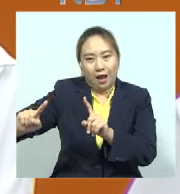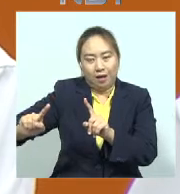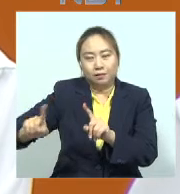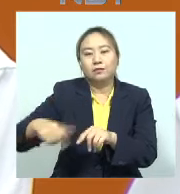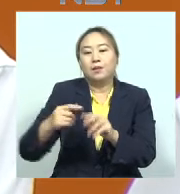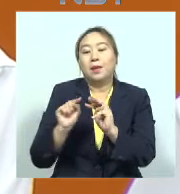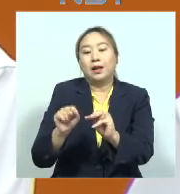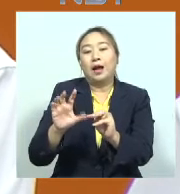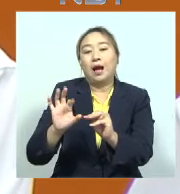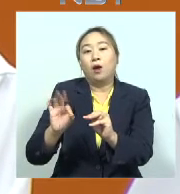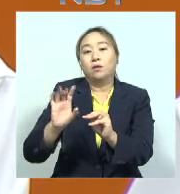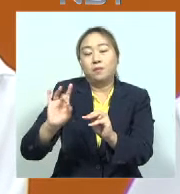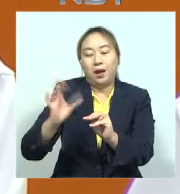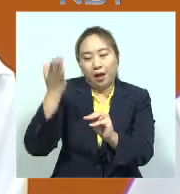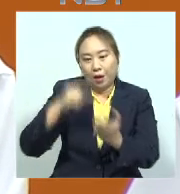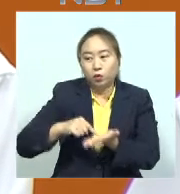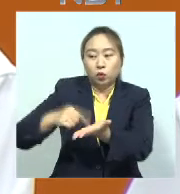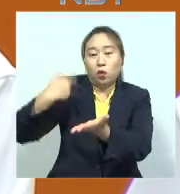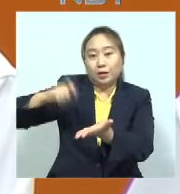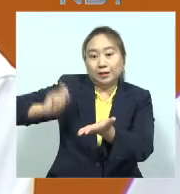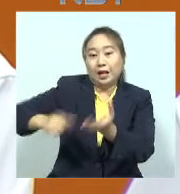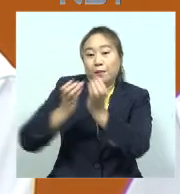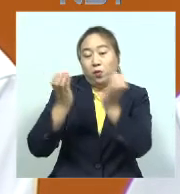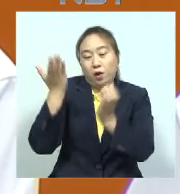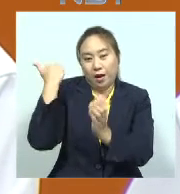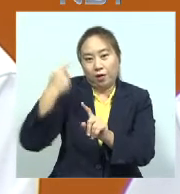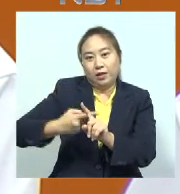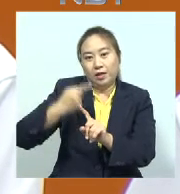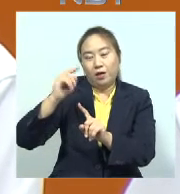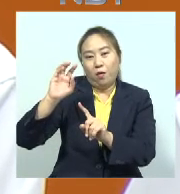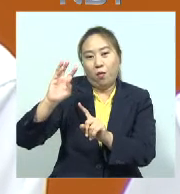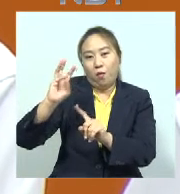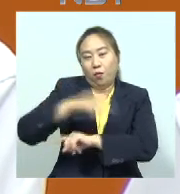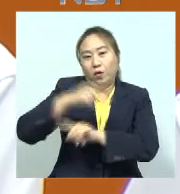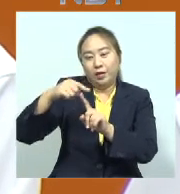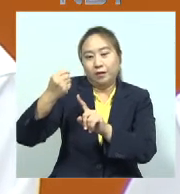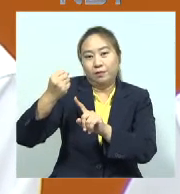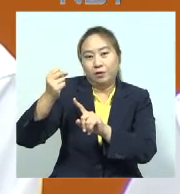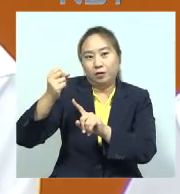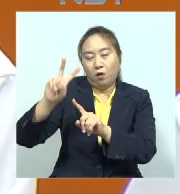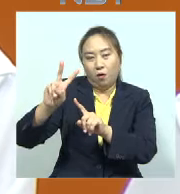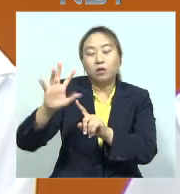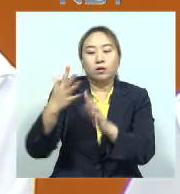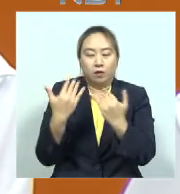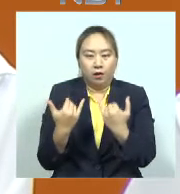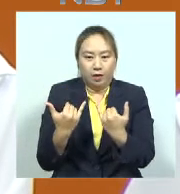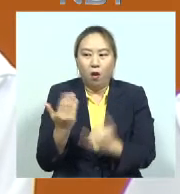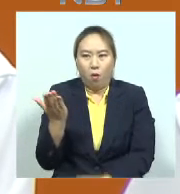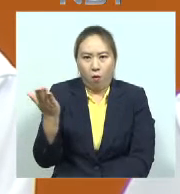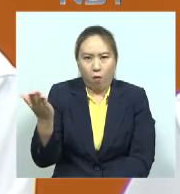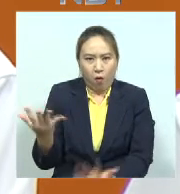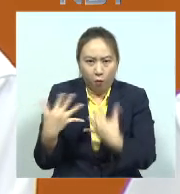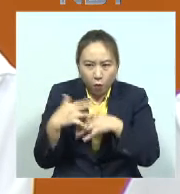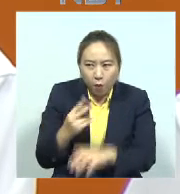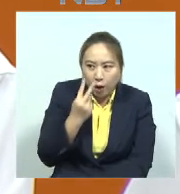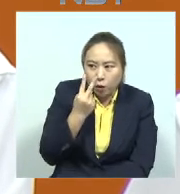ลรัฐธรรมนูญเมื่อวันที่12มิถุนายนที่ผ่านมาซึ่งคุณณัชชาบอกว่าขอให้ร่วมติดตามบรรทัดฐาน